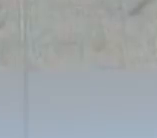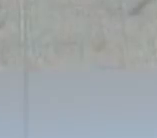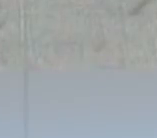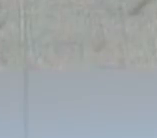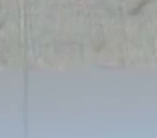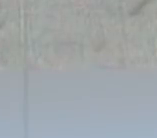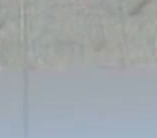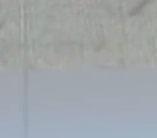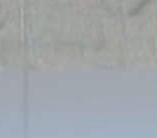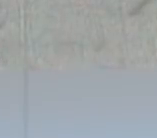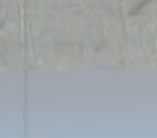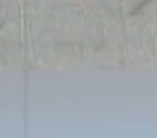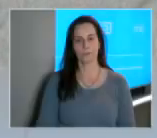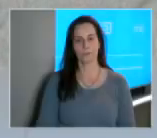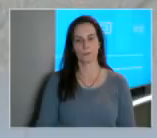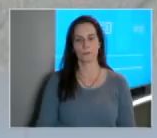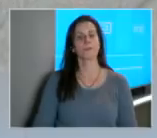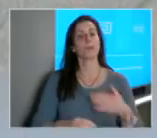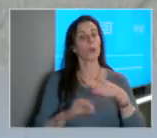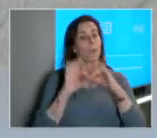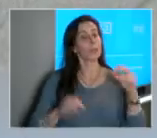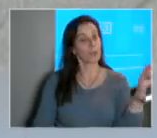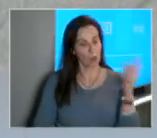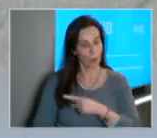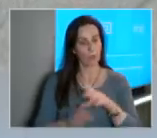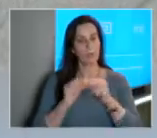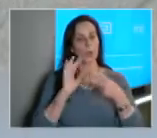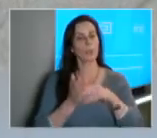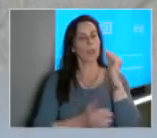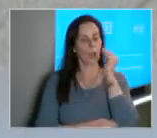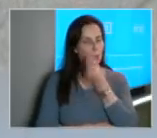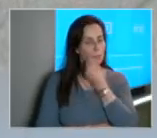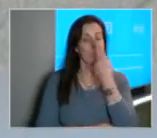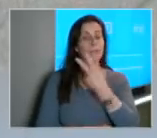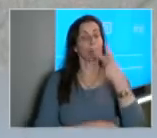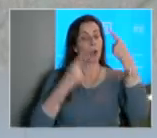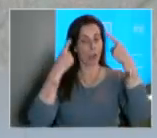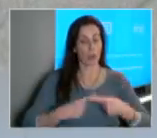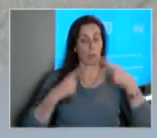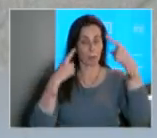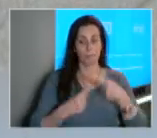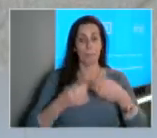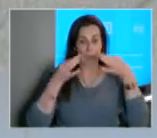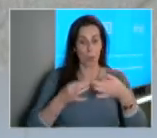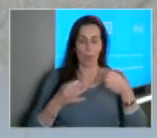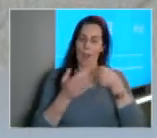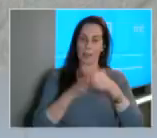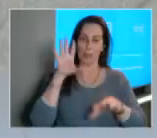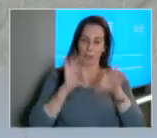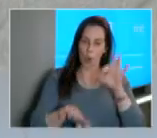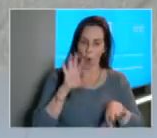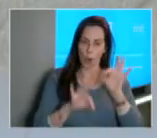שלום לכם וצהריים טובים. אנחנו פותחים עוד שבוע עם פרלמנט צהריים, 22 ימים בדיוק לפני